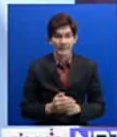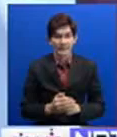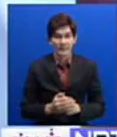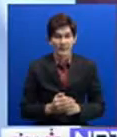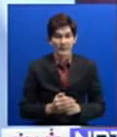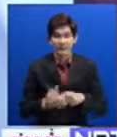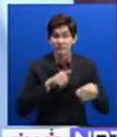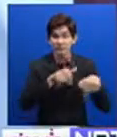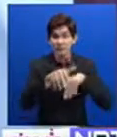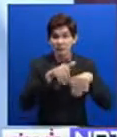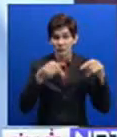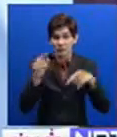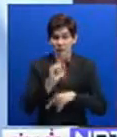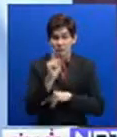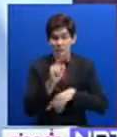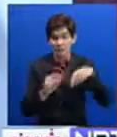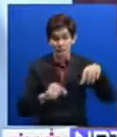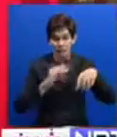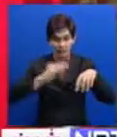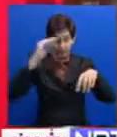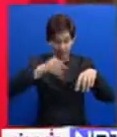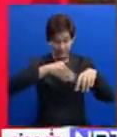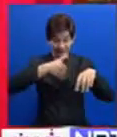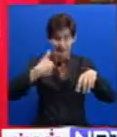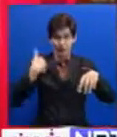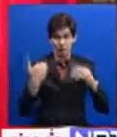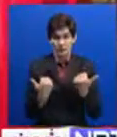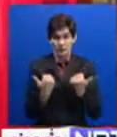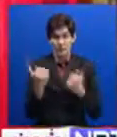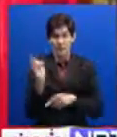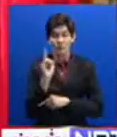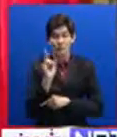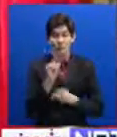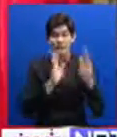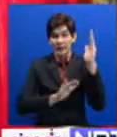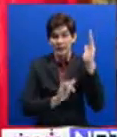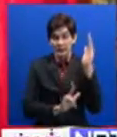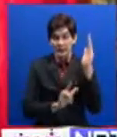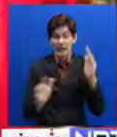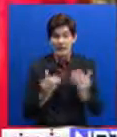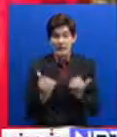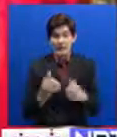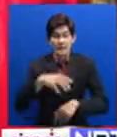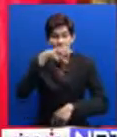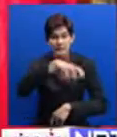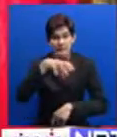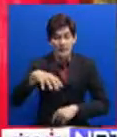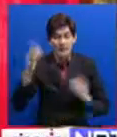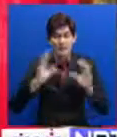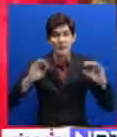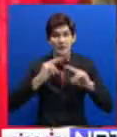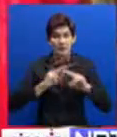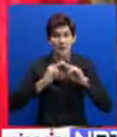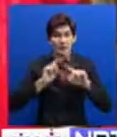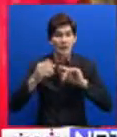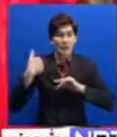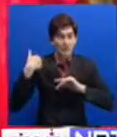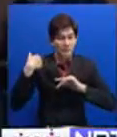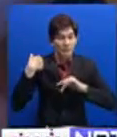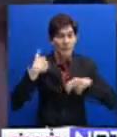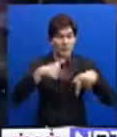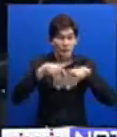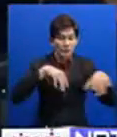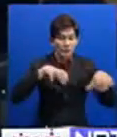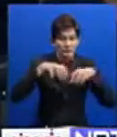ที่ชุมชนหลังกองร้อยถนนผังเมือง 1ตำบลสเตงอำเภอเมืองยะลาหน่วยงานทั้งภาครัฐและเอกชนร่วมกับชาวชุมชนจัด